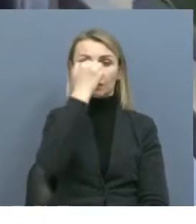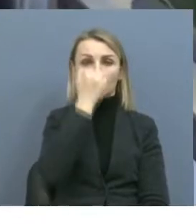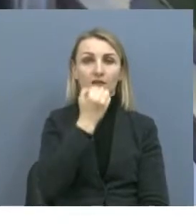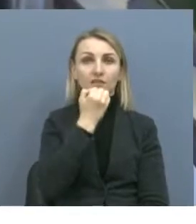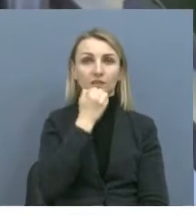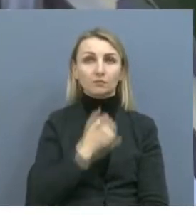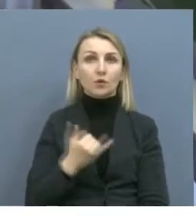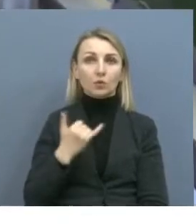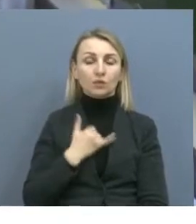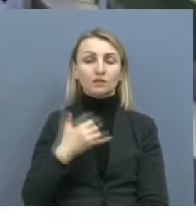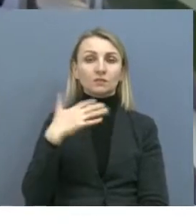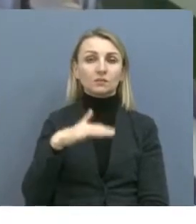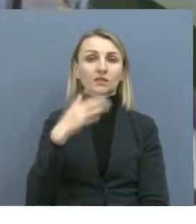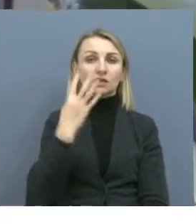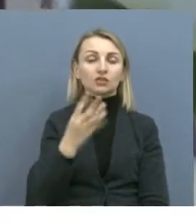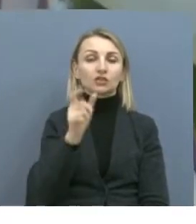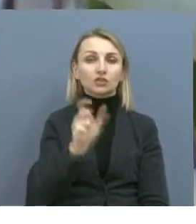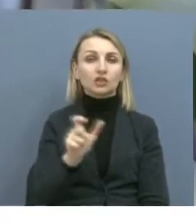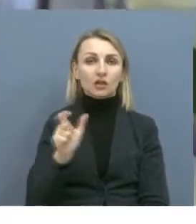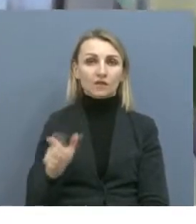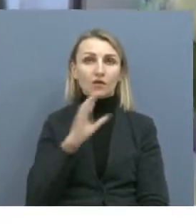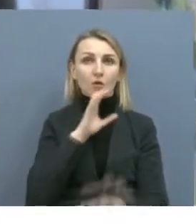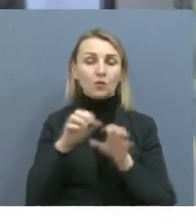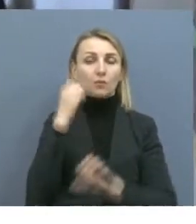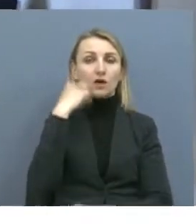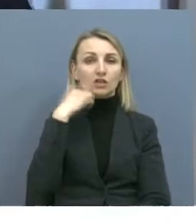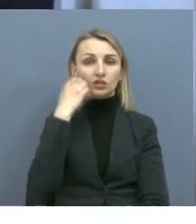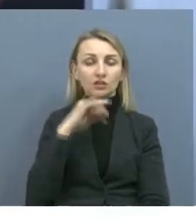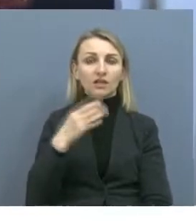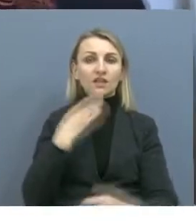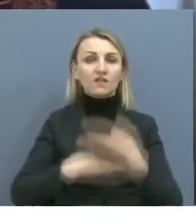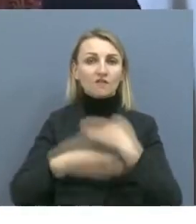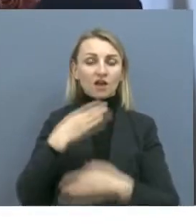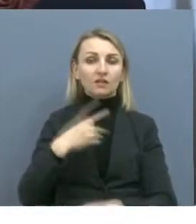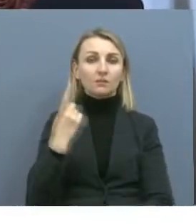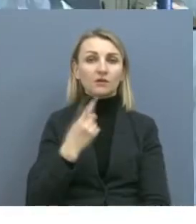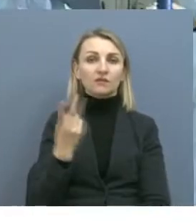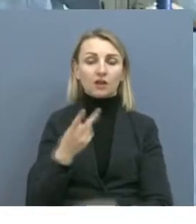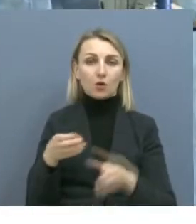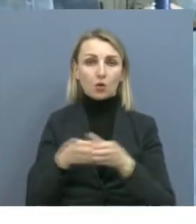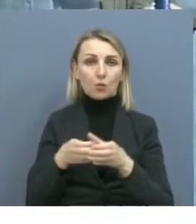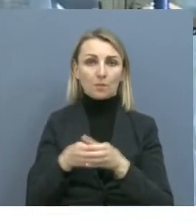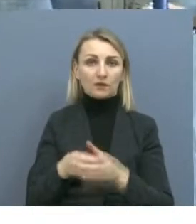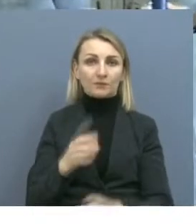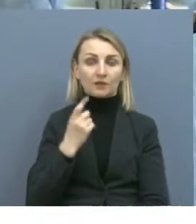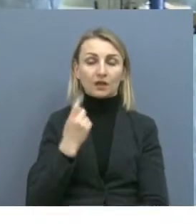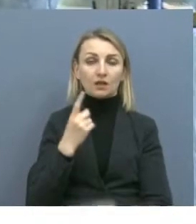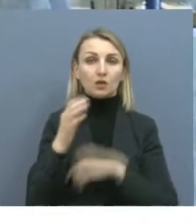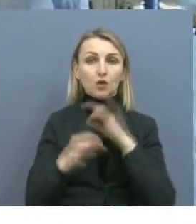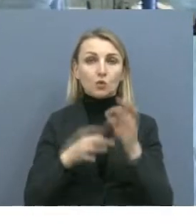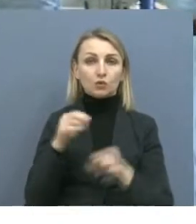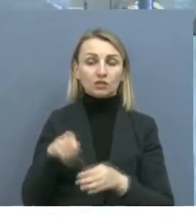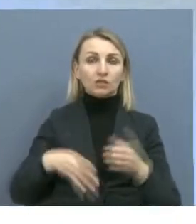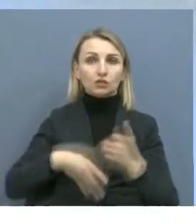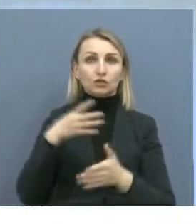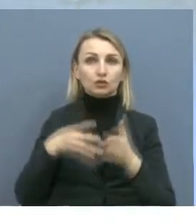нас содержатся 54 человека. Есть пожилые люди и инвалиды первой и второй группы. За сутки в этом цехе шьют